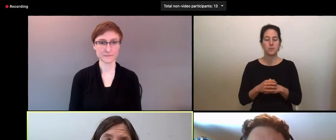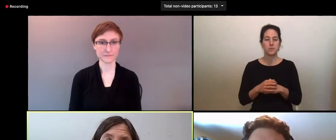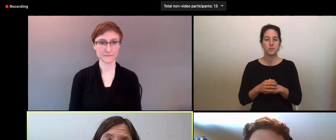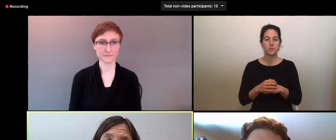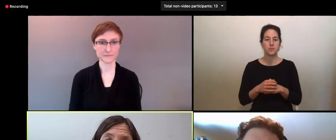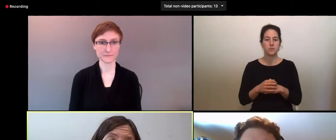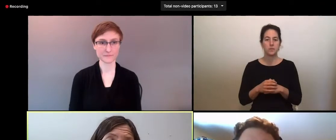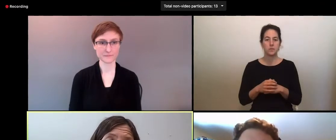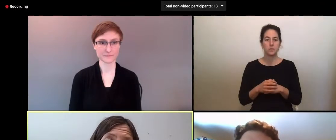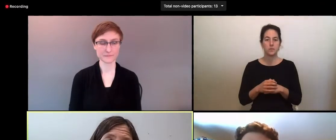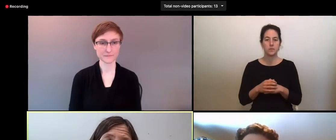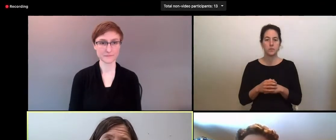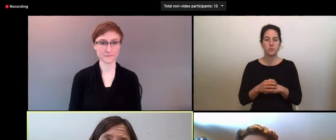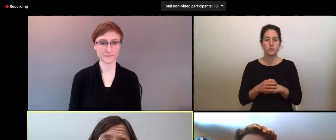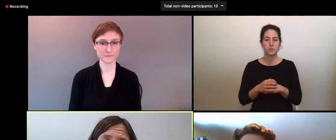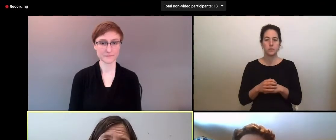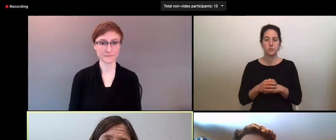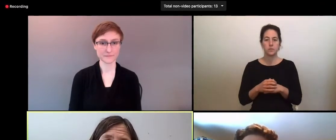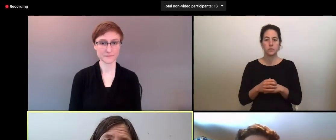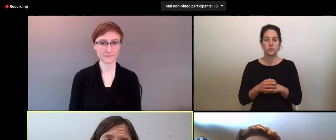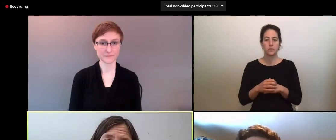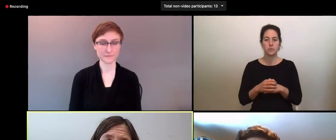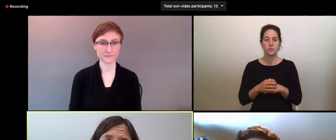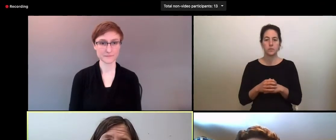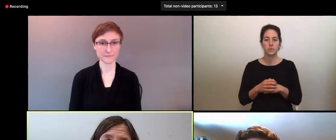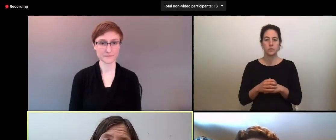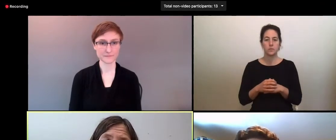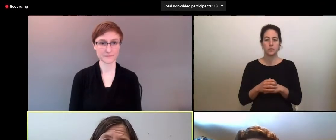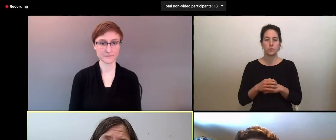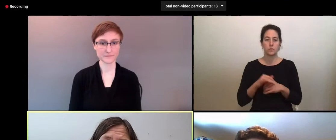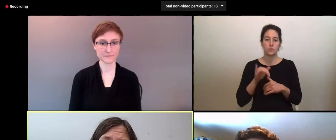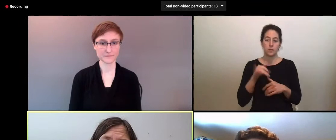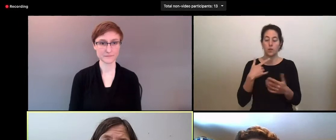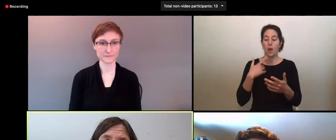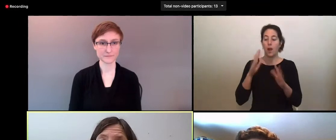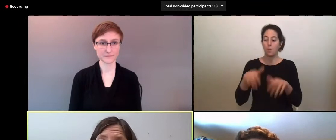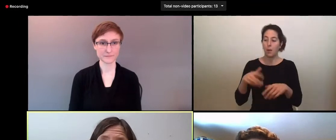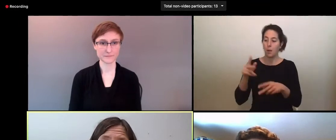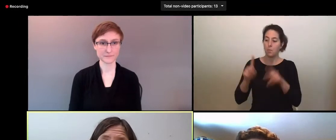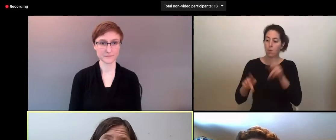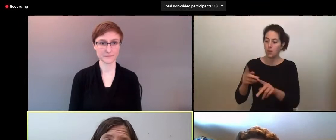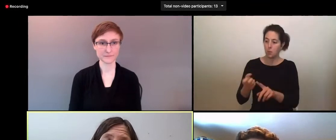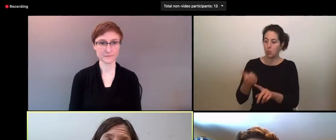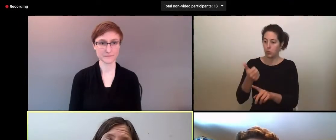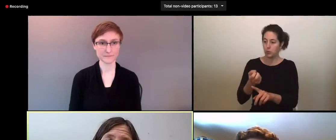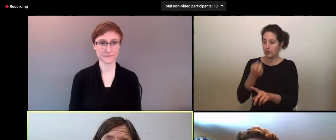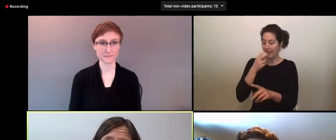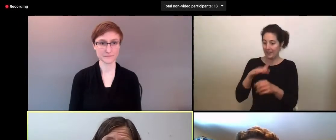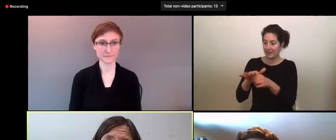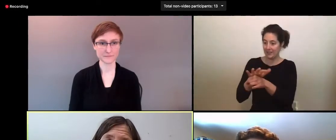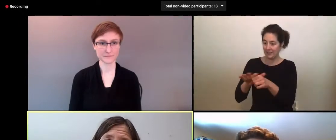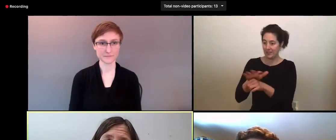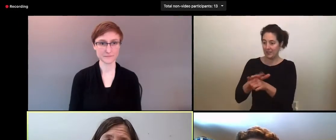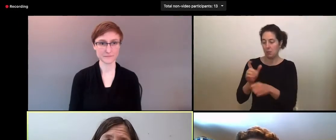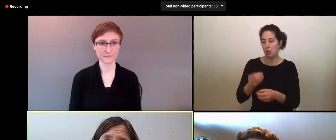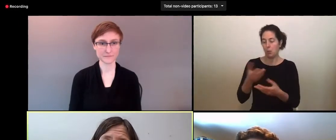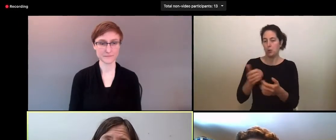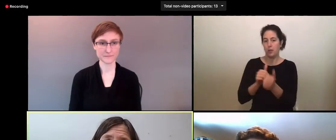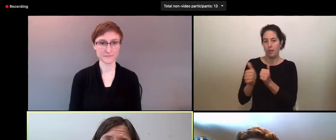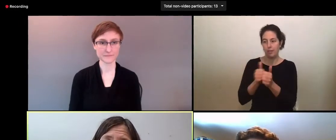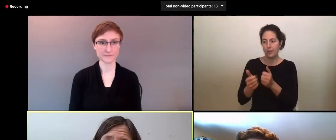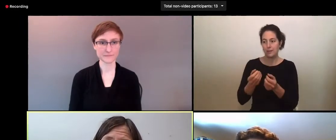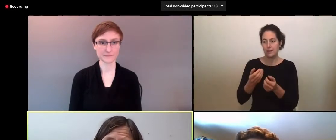un accès plus cible aux populations à risque. Mais pour le moment, oui, c'est occupé, mais